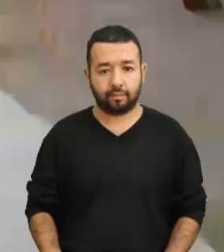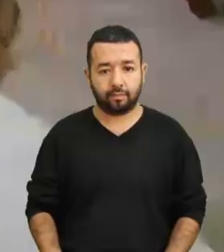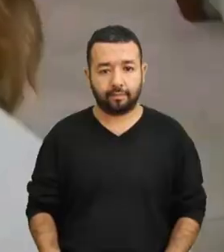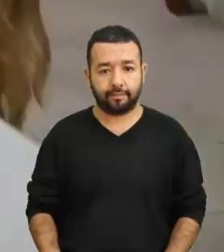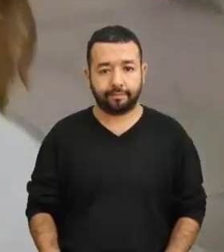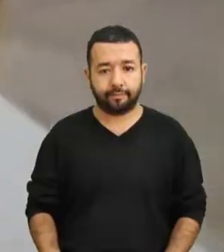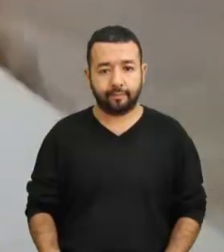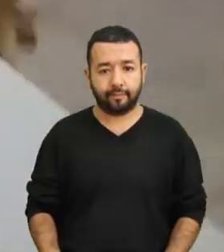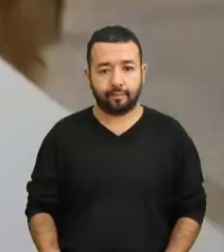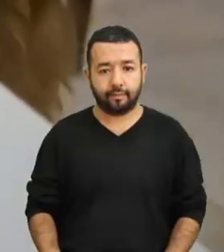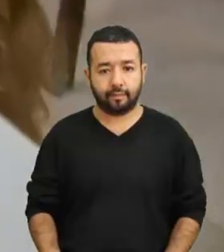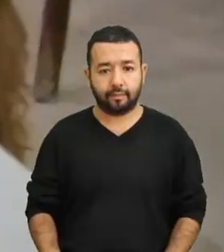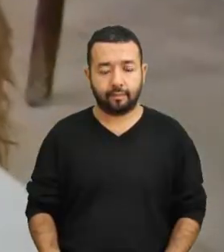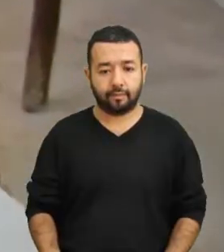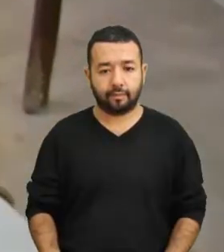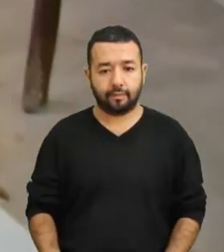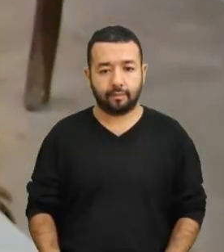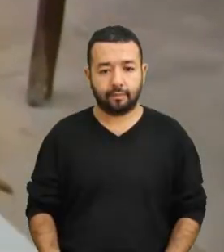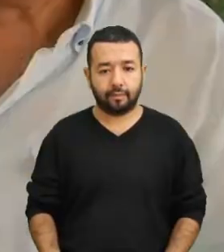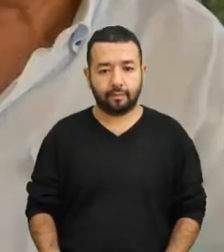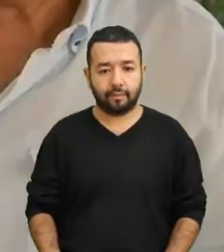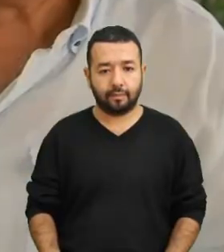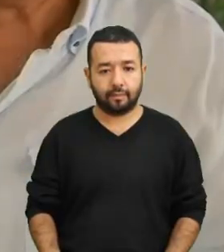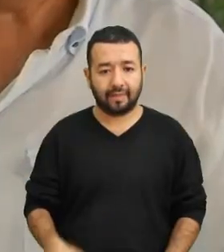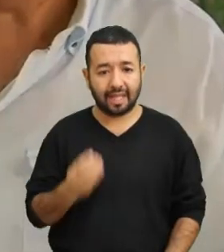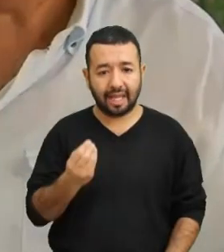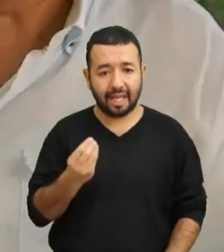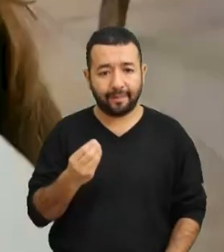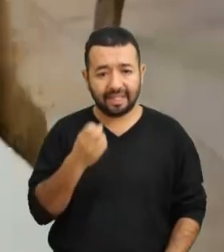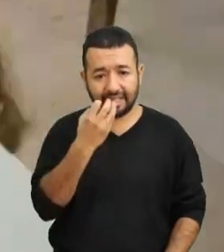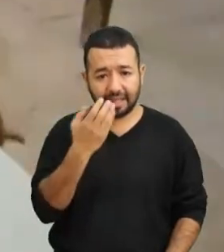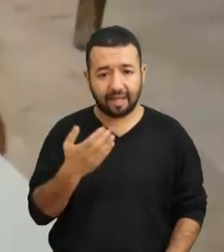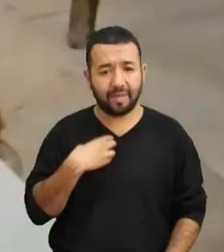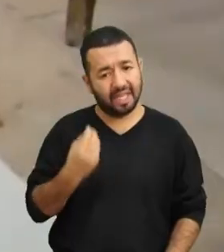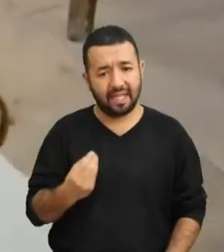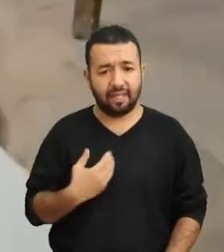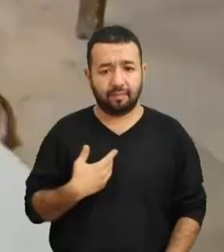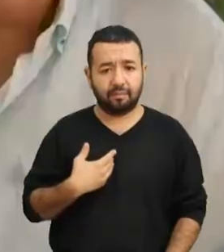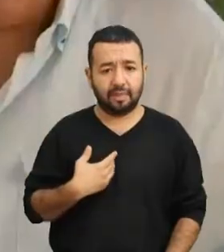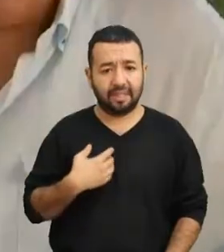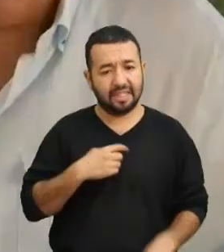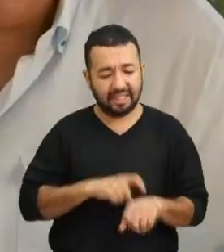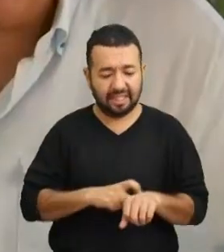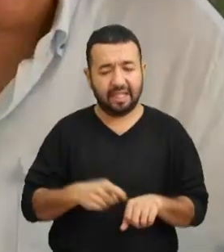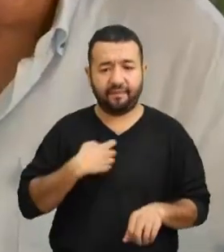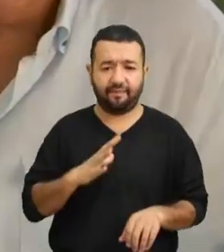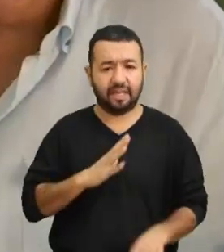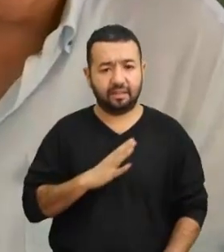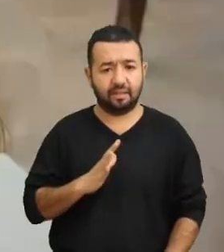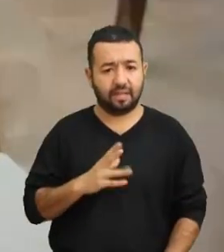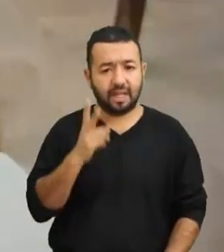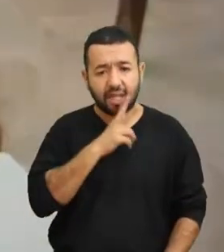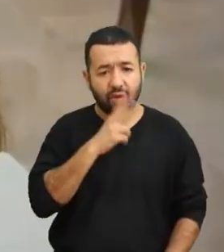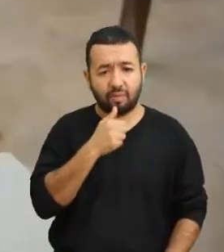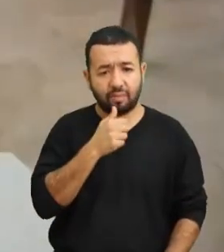Rüyam kendi kazdı. Kuyuya kendi düştü. İyi misin çiçeğim? İyiyim. Sinirliyim sadece. Niye